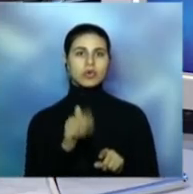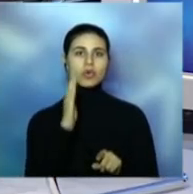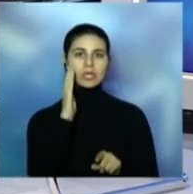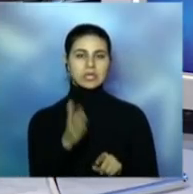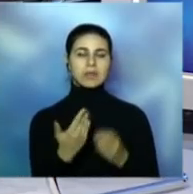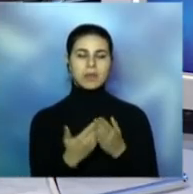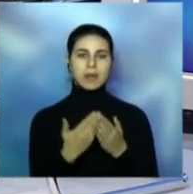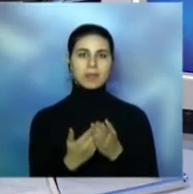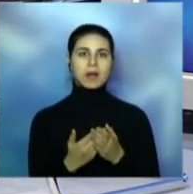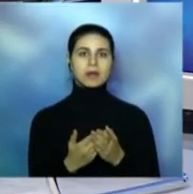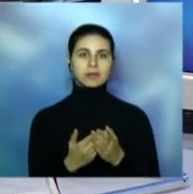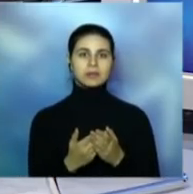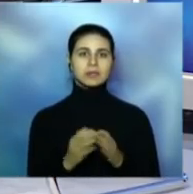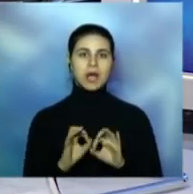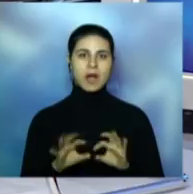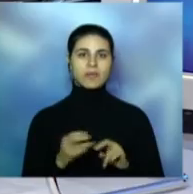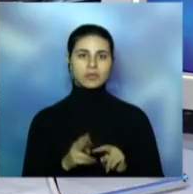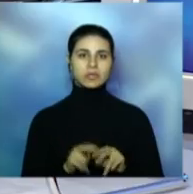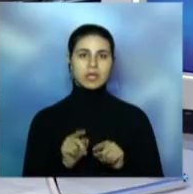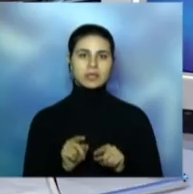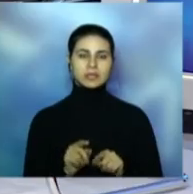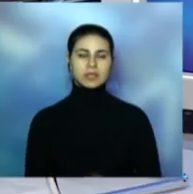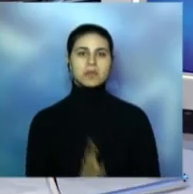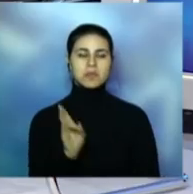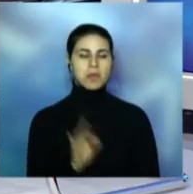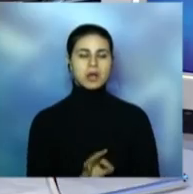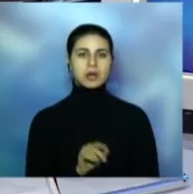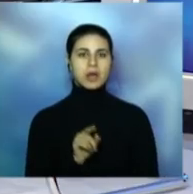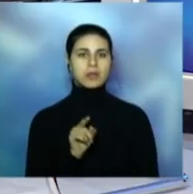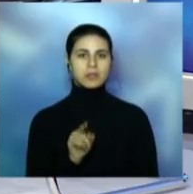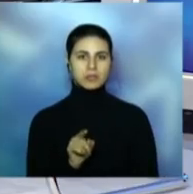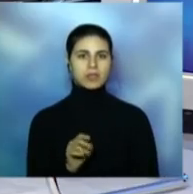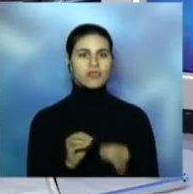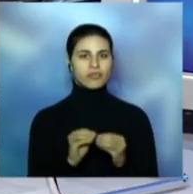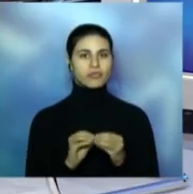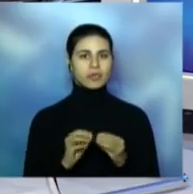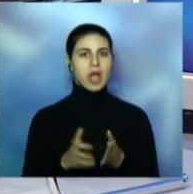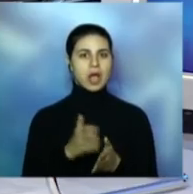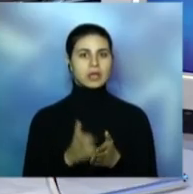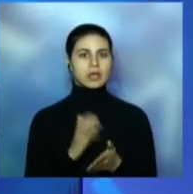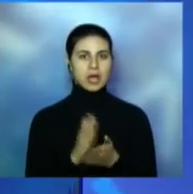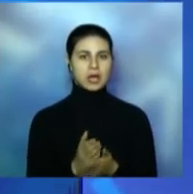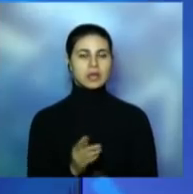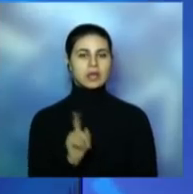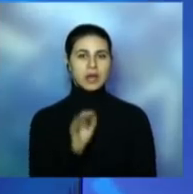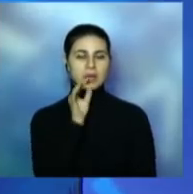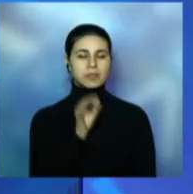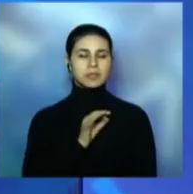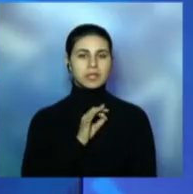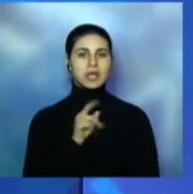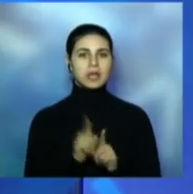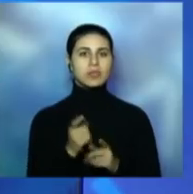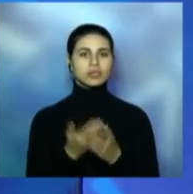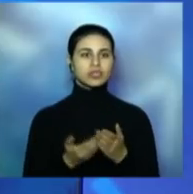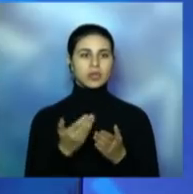და შედეგებზე ორიენტირებით აუხსნა ეს, მაგრამ ნაკლი ნაკლად რჩება და იქნებ მომცეთ რაიმე